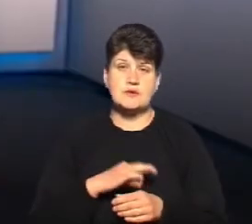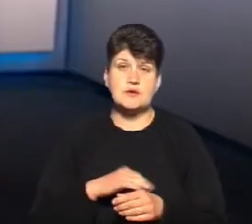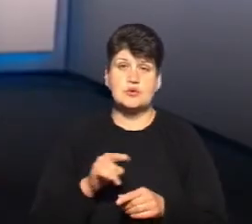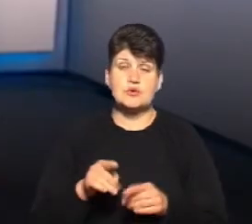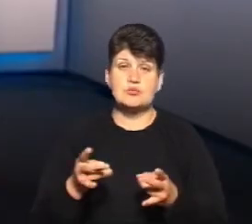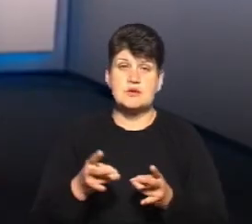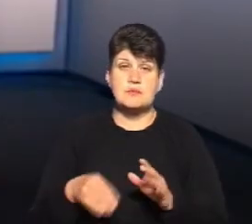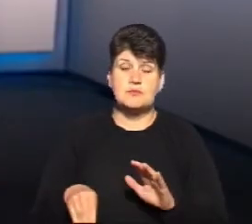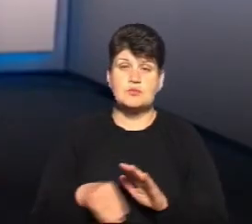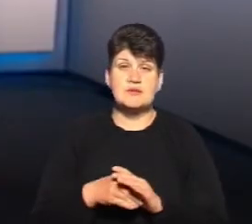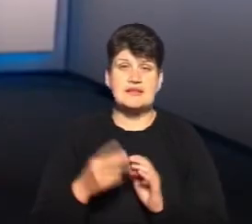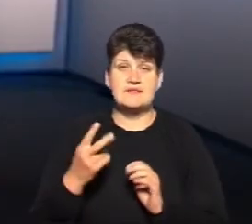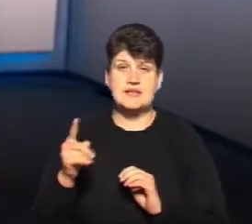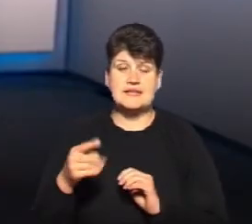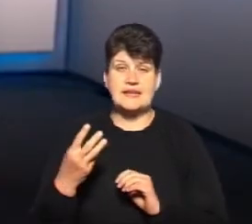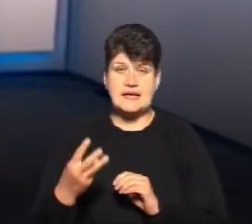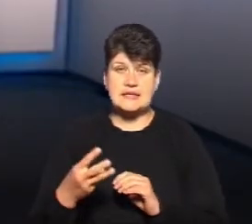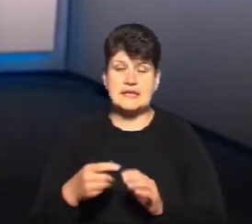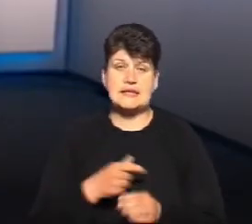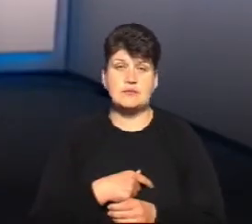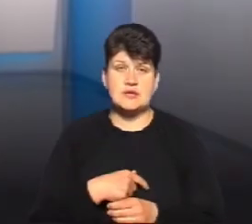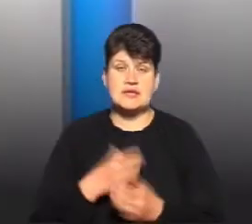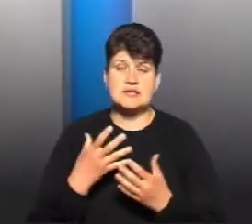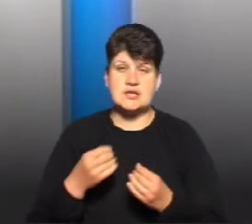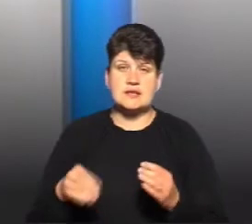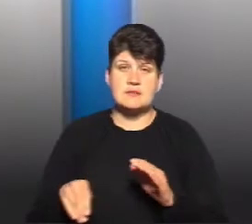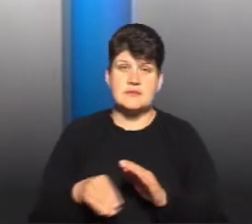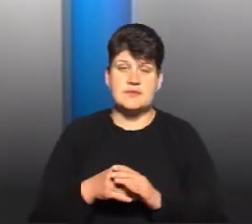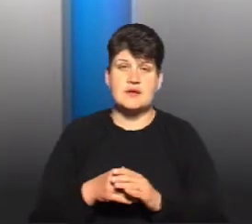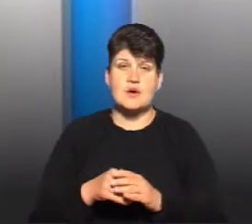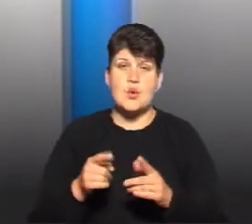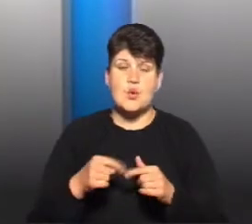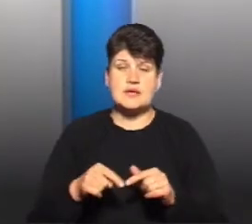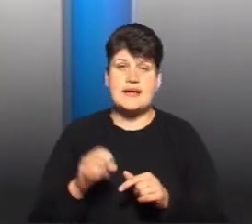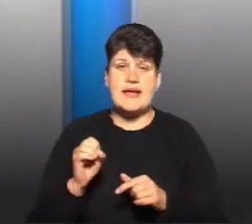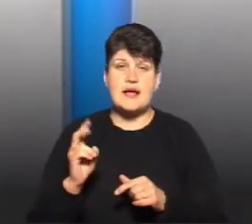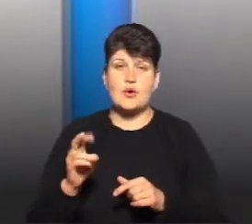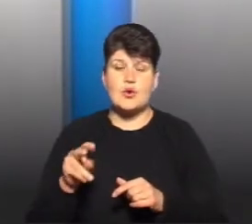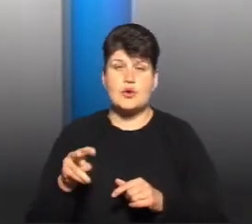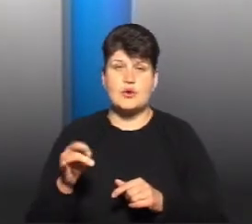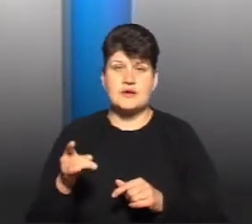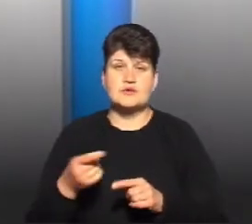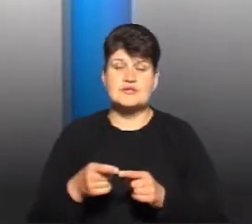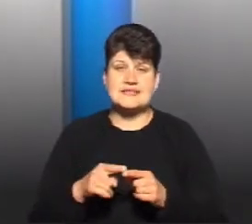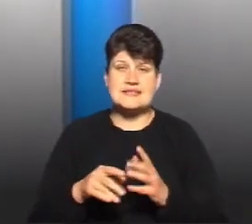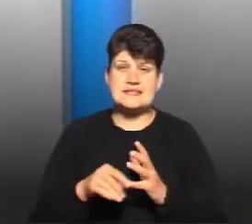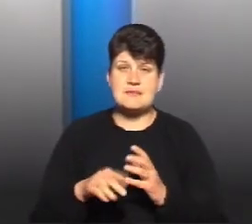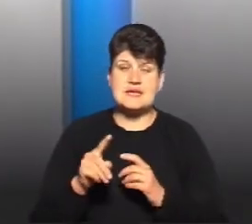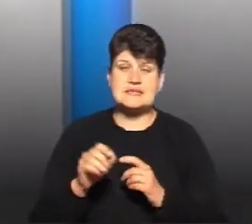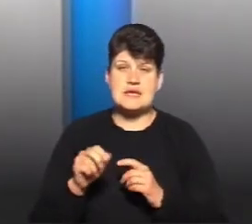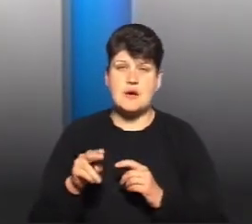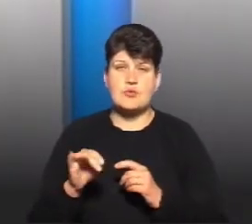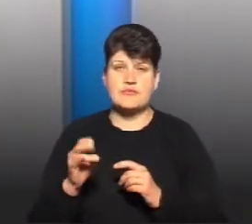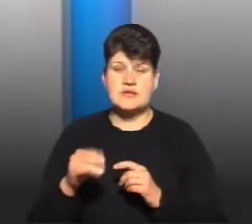тільки 2/3 депутатів, а треба ще підкупити відповідно органи екології, які за кого слідкують, якщо це землі заповідні. Якщо вони заповідні, то вони мають певні